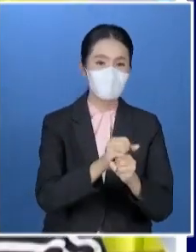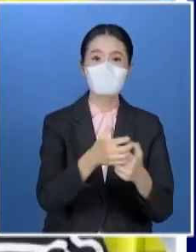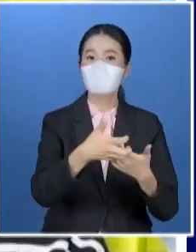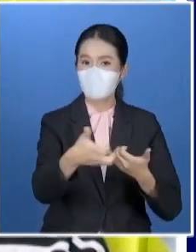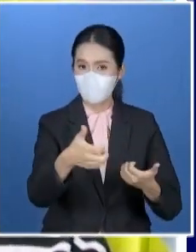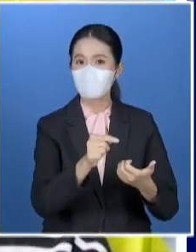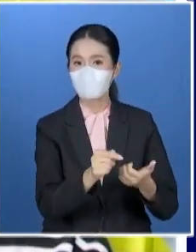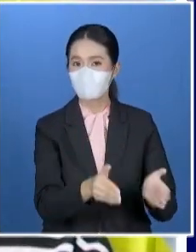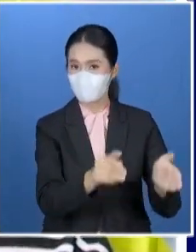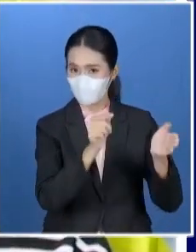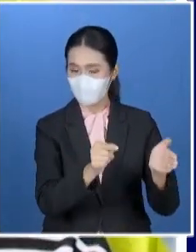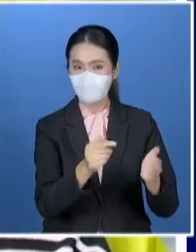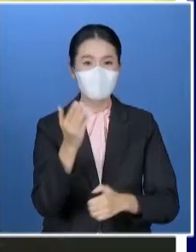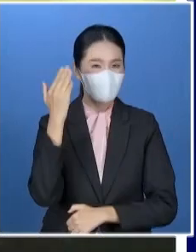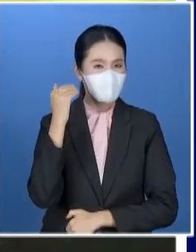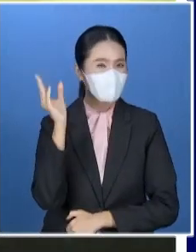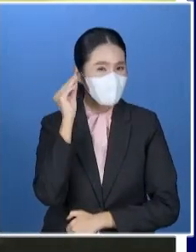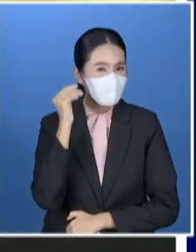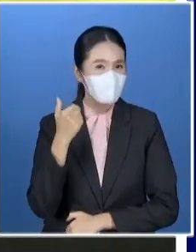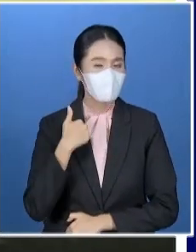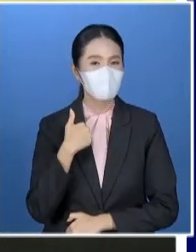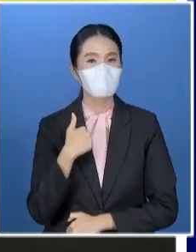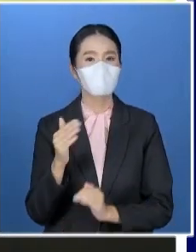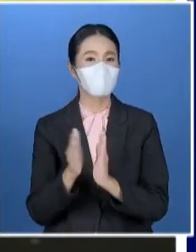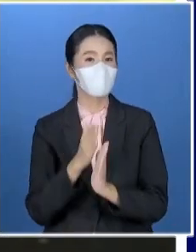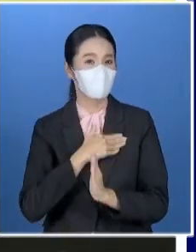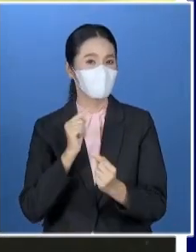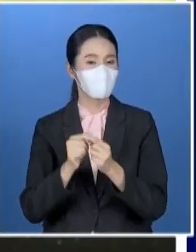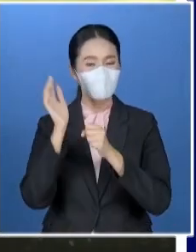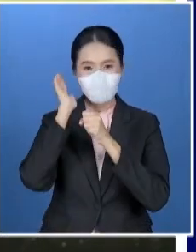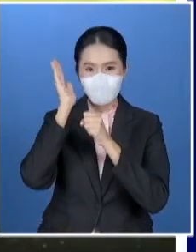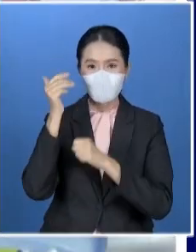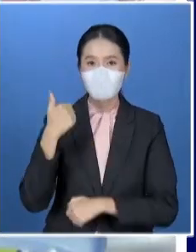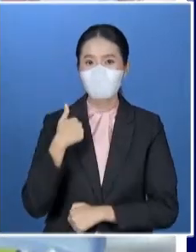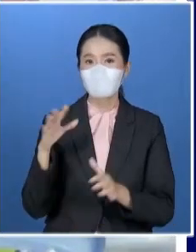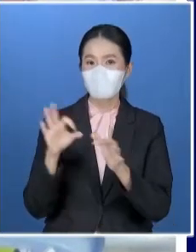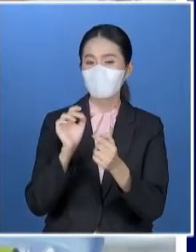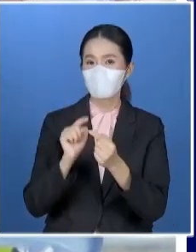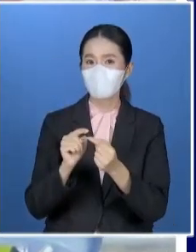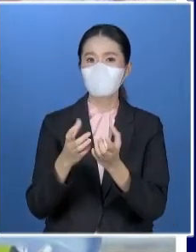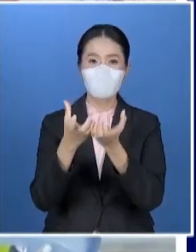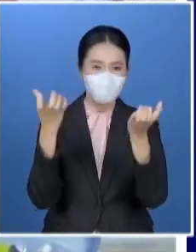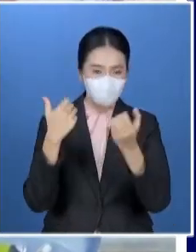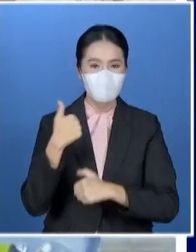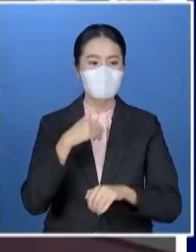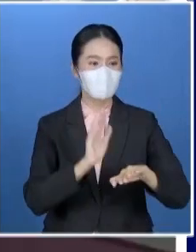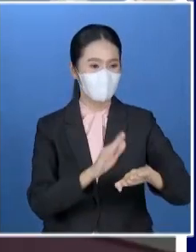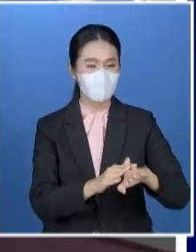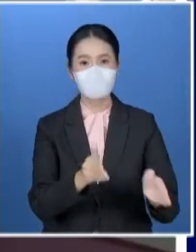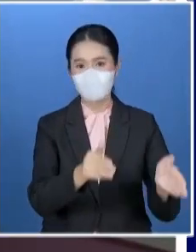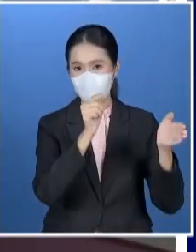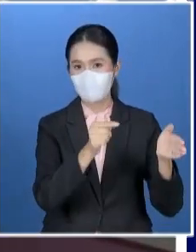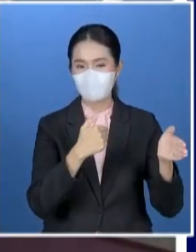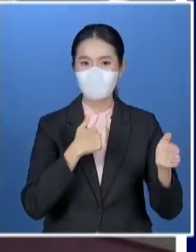โควิดไปนะแต่เมื่อกี้ผมแอบได้ยินนอกจากท่านพูดในเสียงตามสายเกี่ยวกับธรรมะแล้วนะเมื่อกี้เนี่ยท่านเตือนคนในตึก ใ